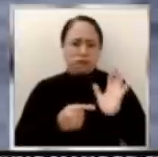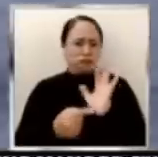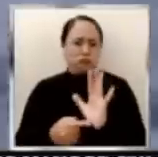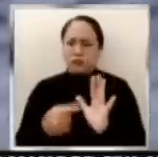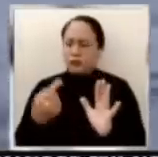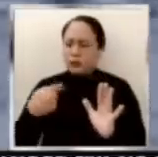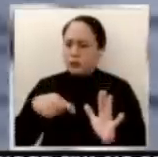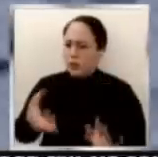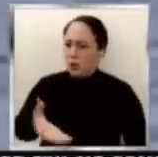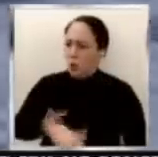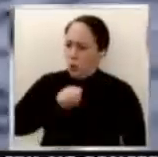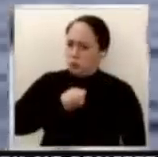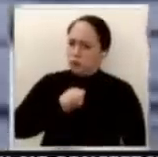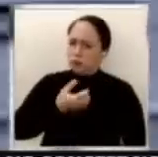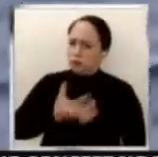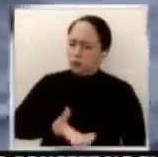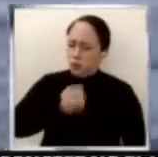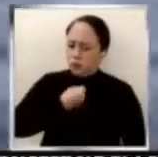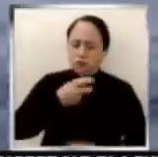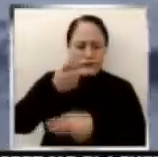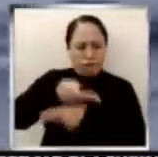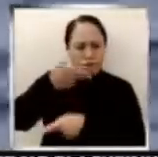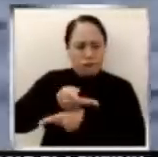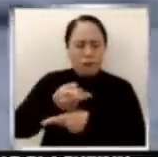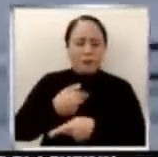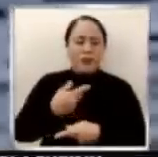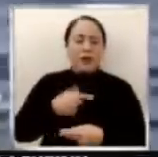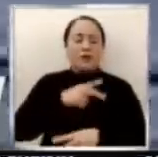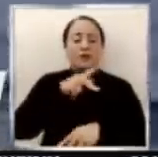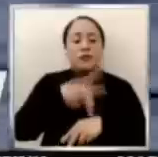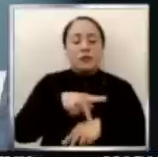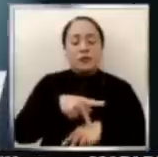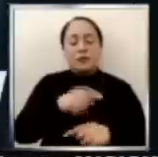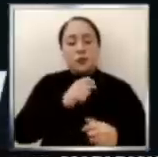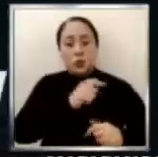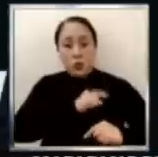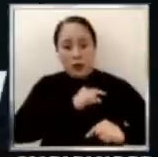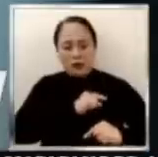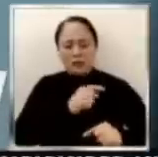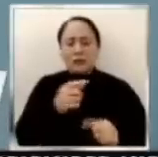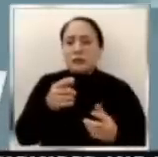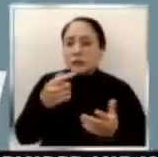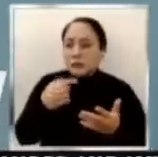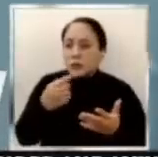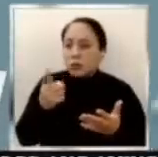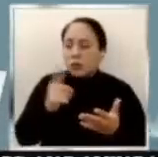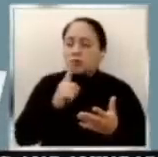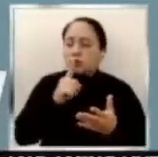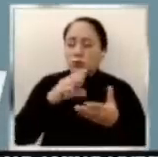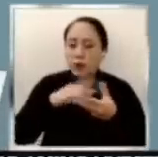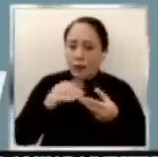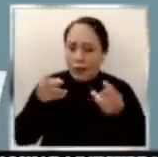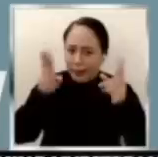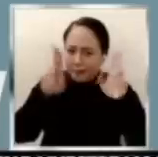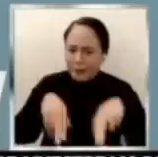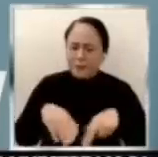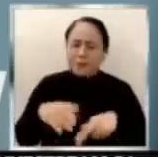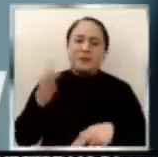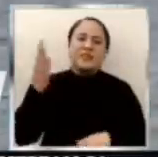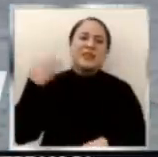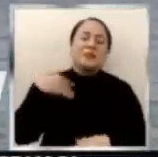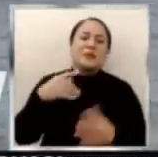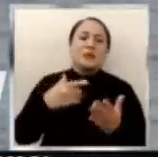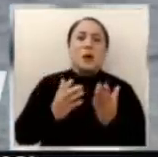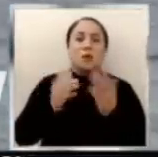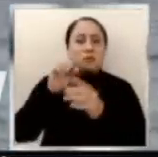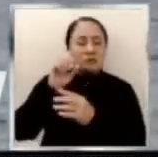nagbabantay sila. Kinukumpirma pa ng Philippine Coast Guard kung ano ang totoong nangyari. Ilang beses nang naging laman ng diplomatic protest laban sa